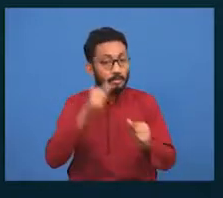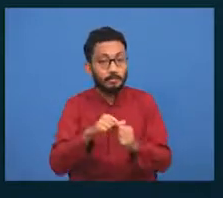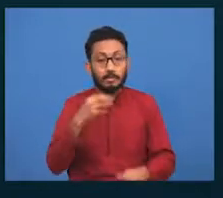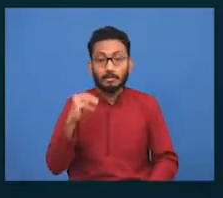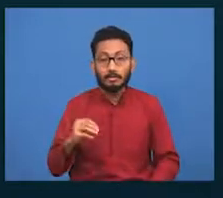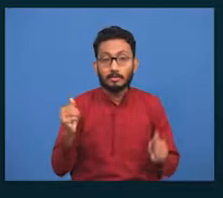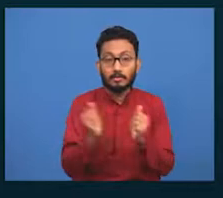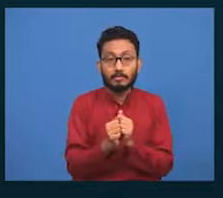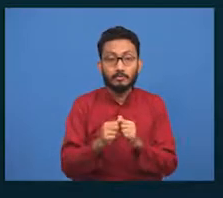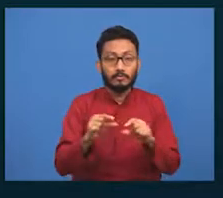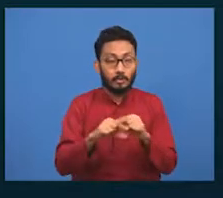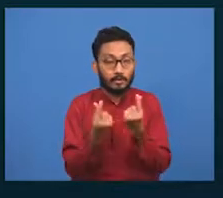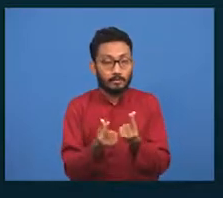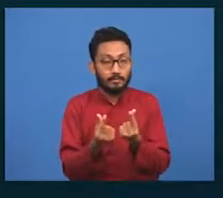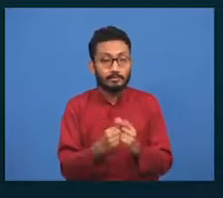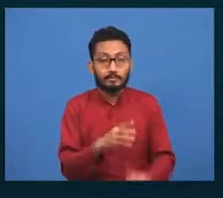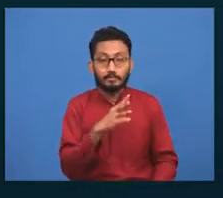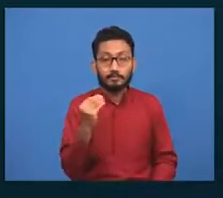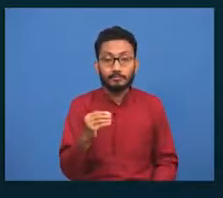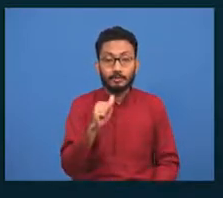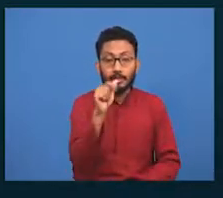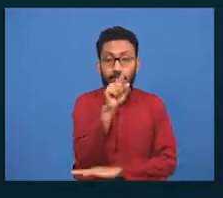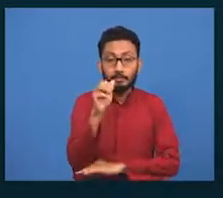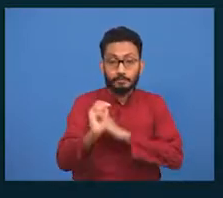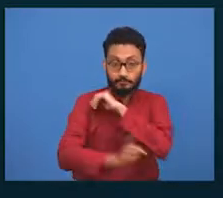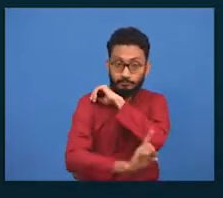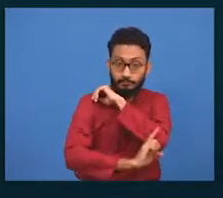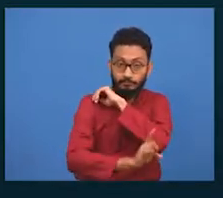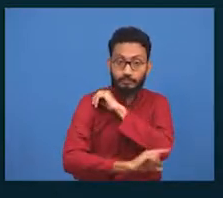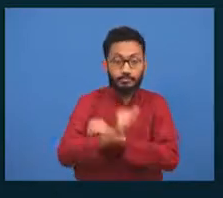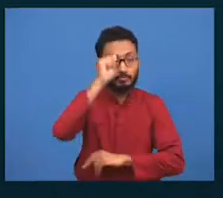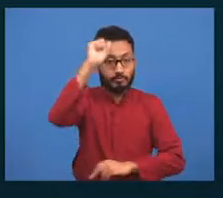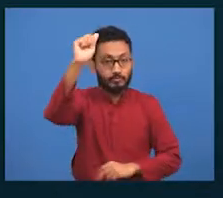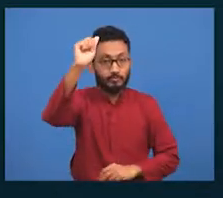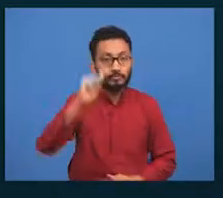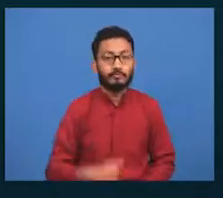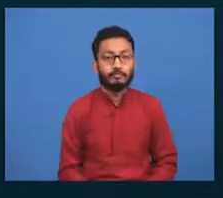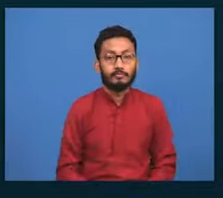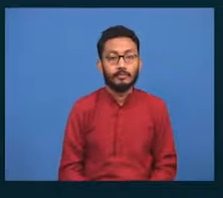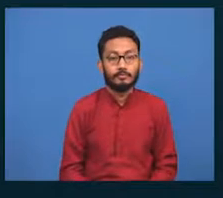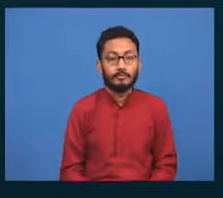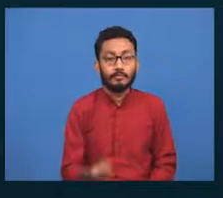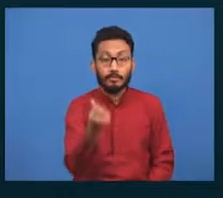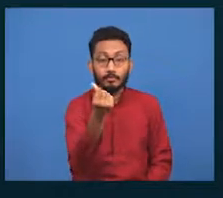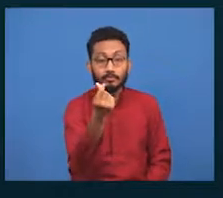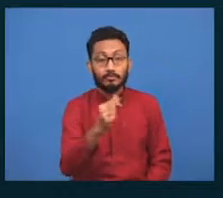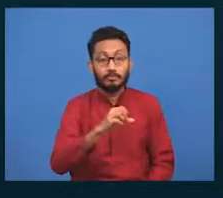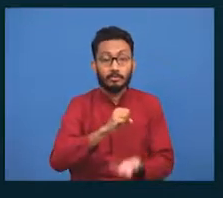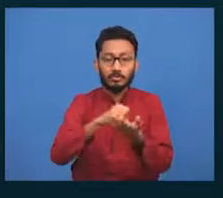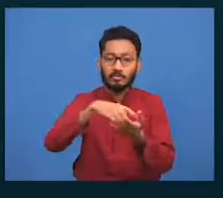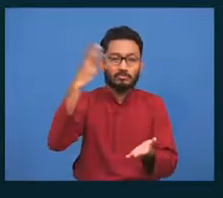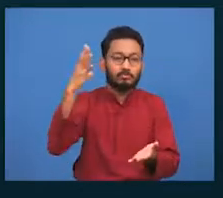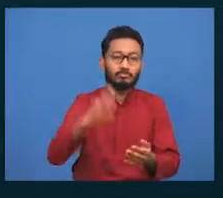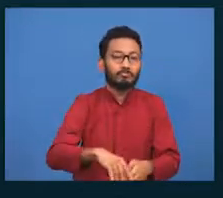dengan Al-Quran dan azab Allah di akhirat kelak. Harta dan kekayaan tidak akan